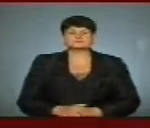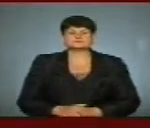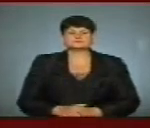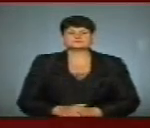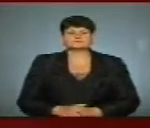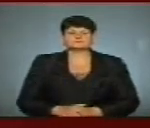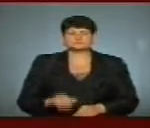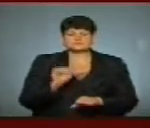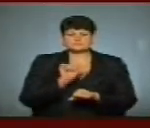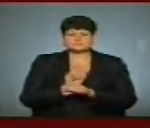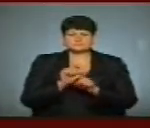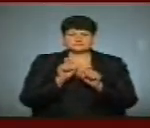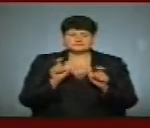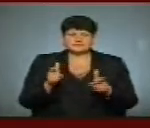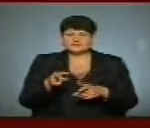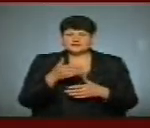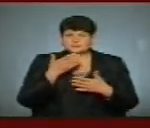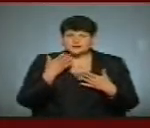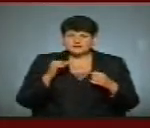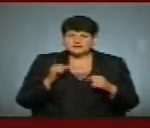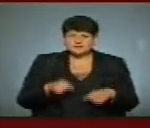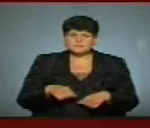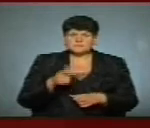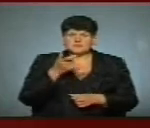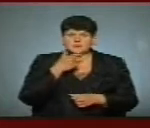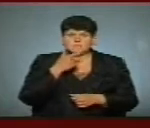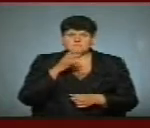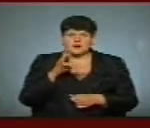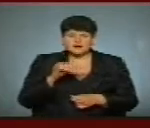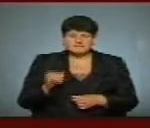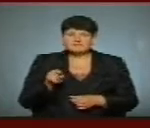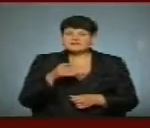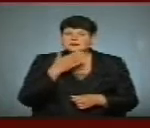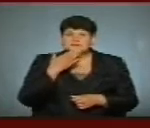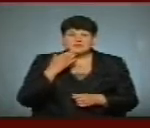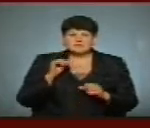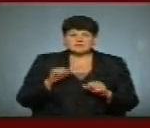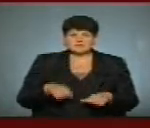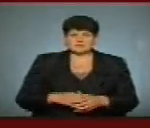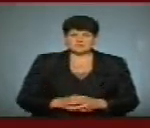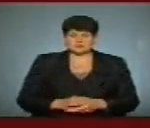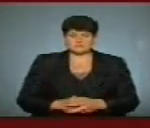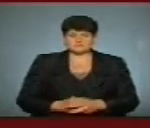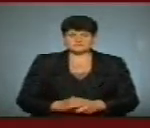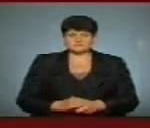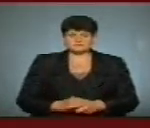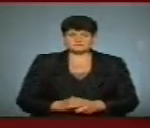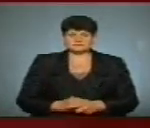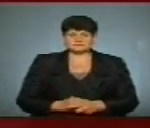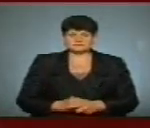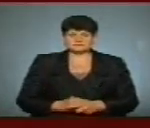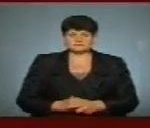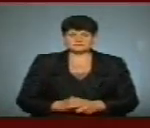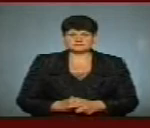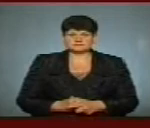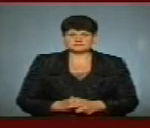А ну зупиніться! Ви не маєте права, пані! Ви не маєте права! Ви не маєте